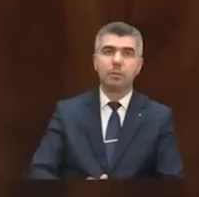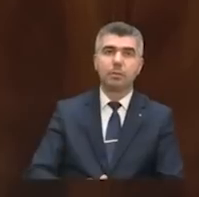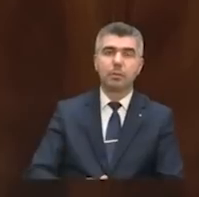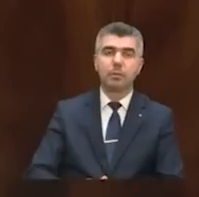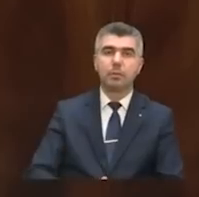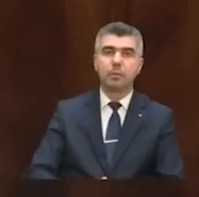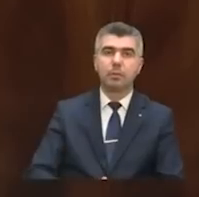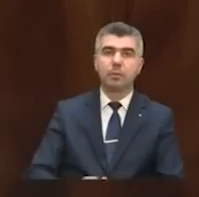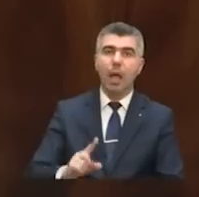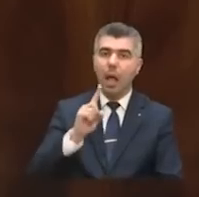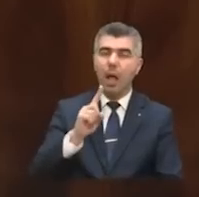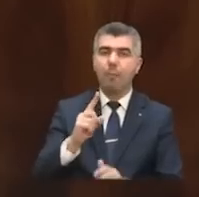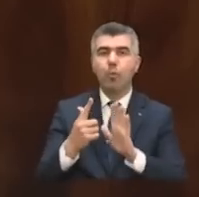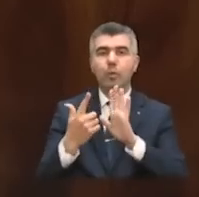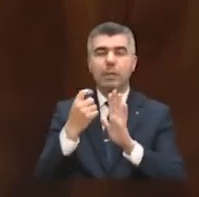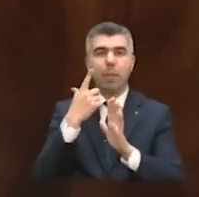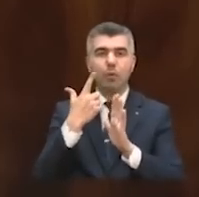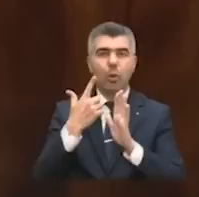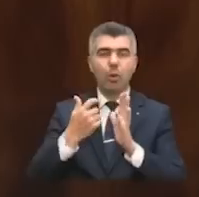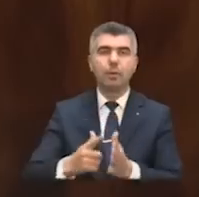بقي الله عام و7 شهور.